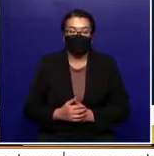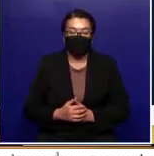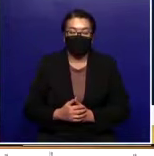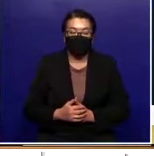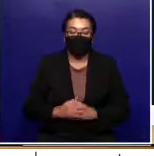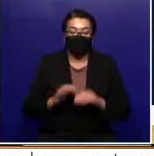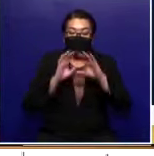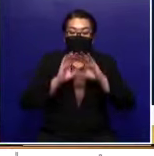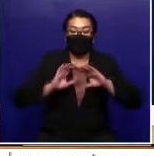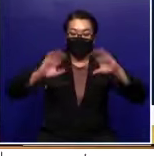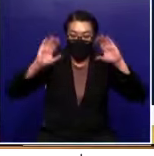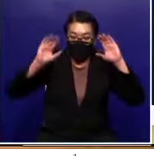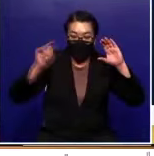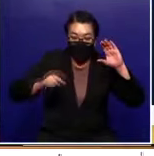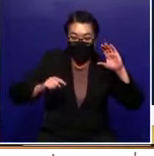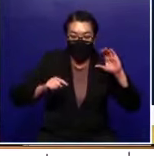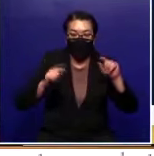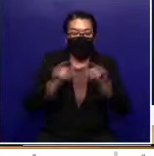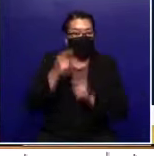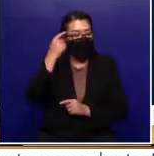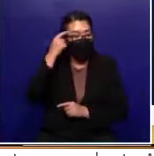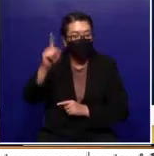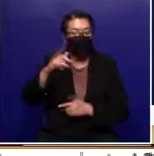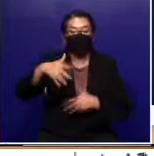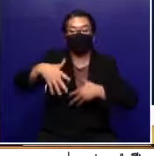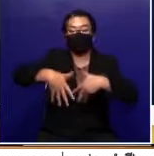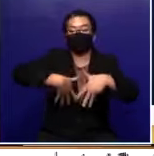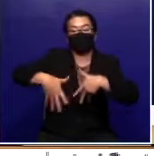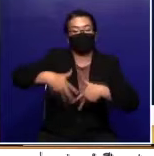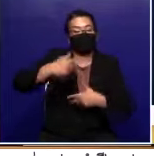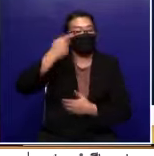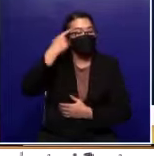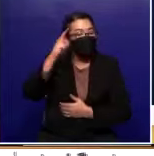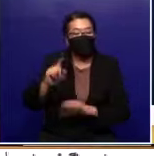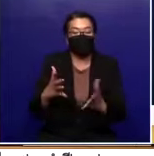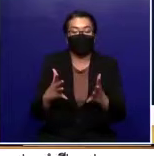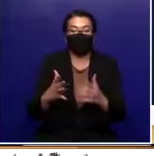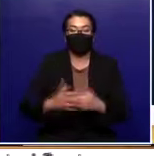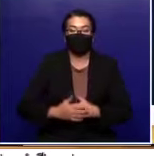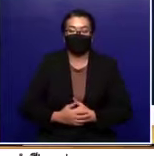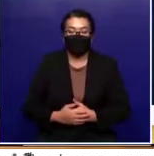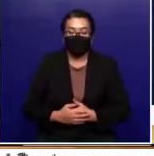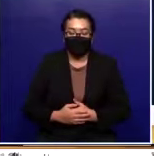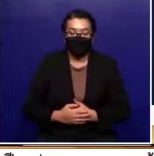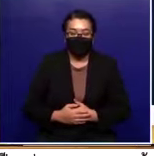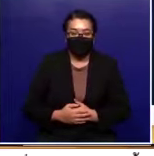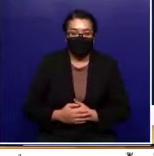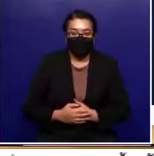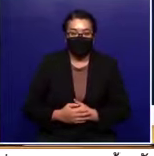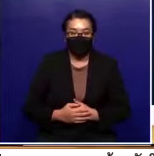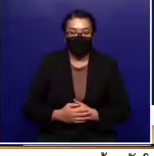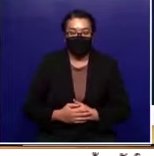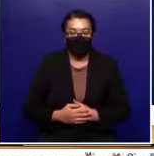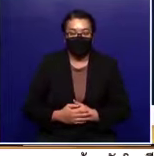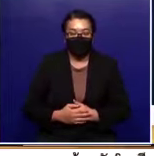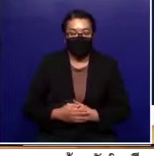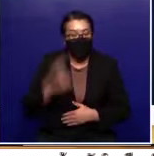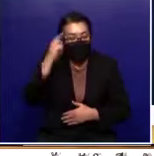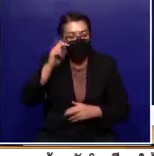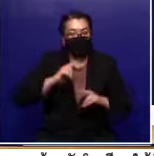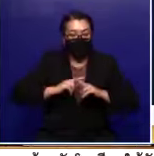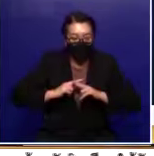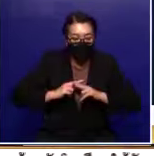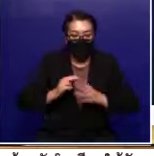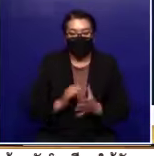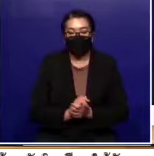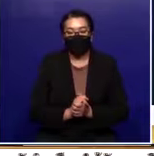ฐบาลที่ไม่เคยเห็นหัวประชาชนเลยทำอะไรที่คิดว่าตัวเองดีก็ชื่นชมกันเองเดี๋ยวไอ้ห้อย